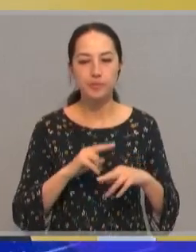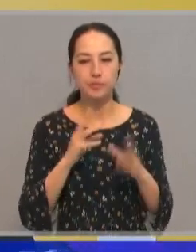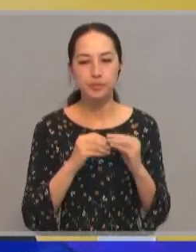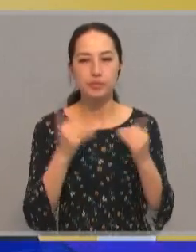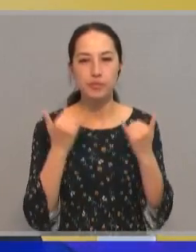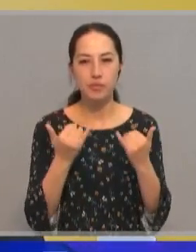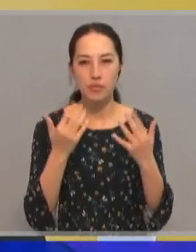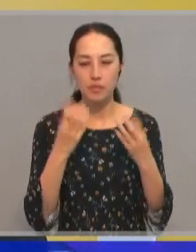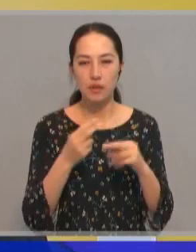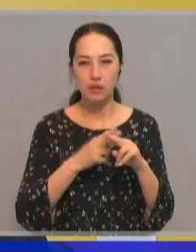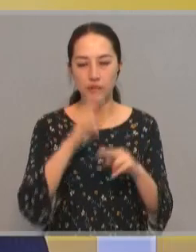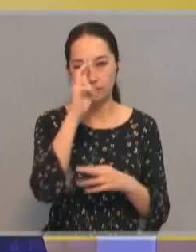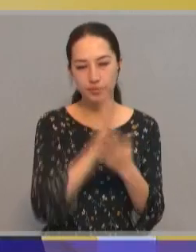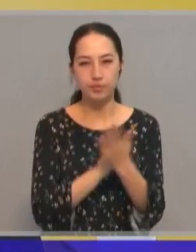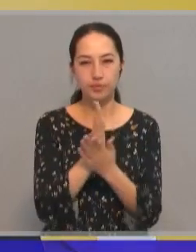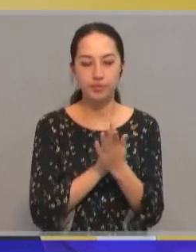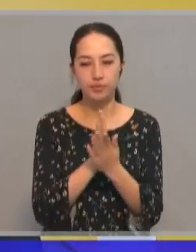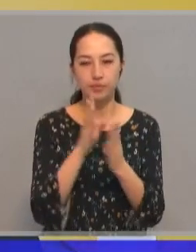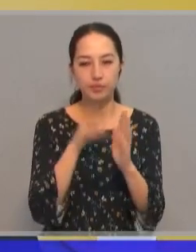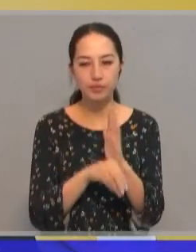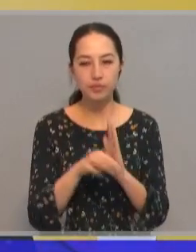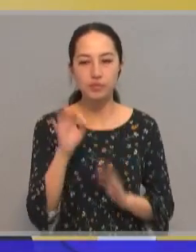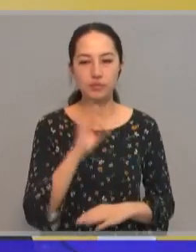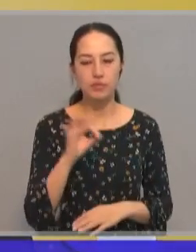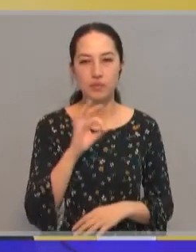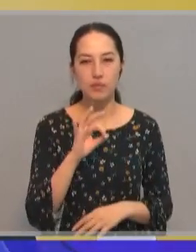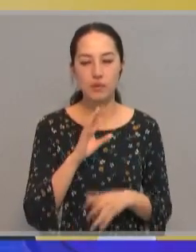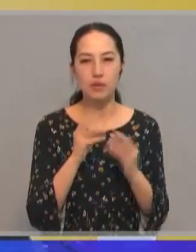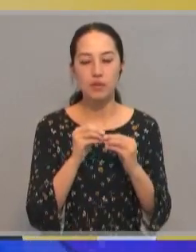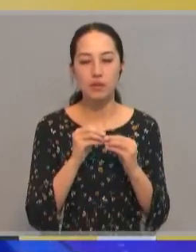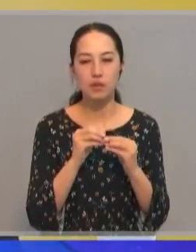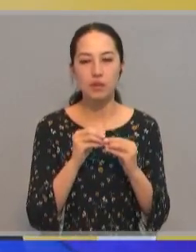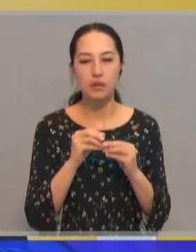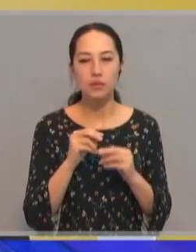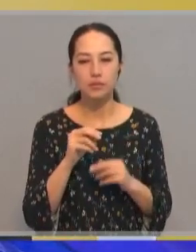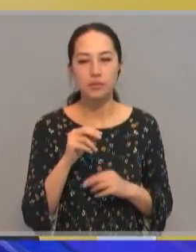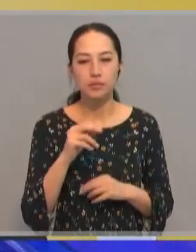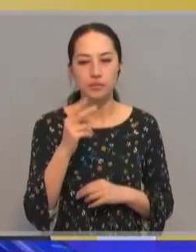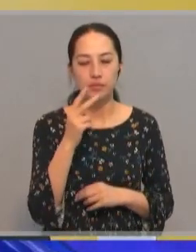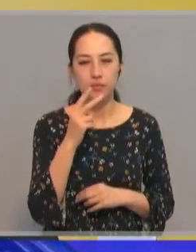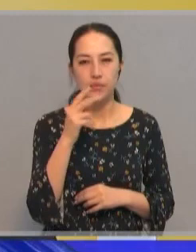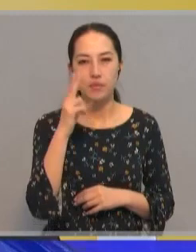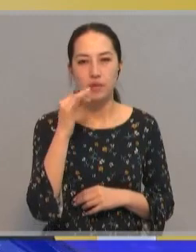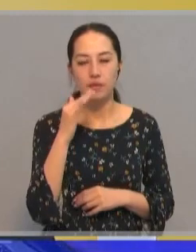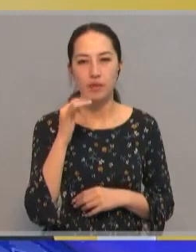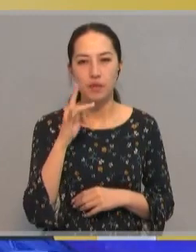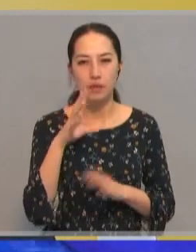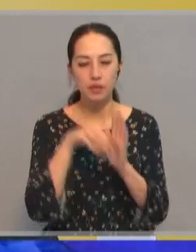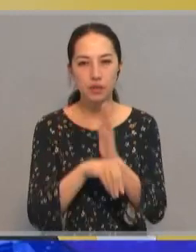таңда мысалы қызмет көрсетудің мерзімінің бұзылуы оны асырынан көріп отырады. Цифрлық